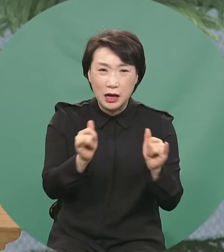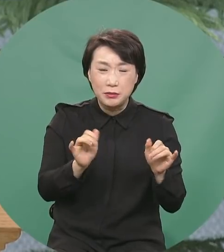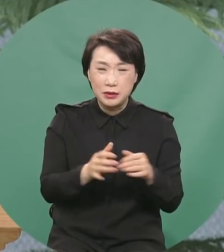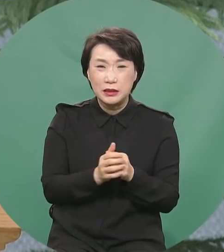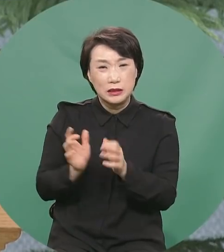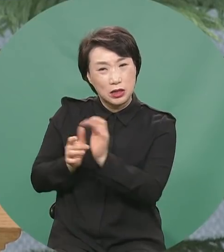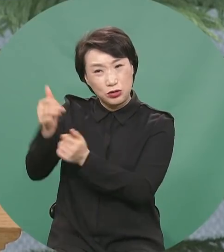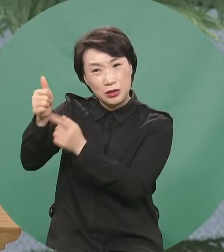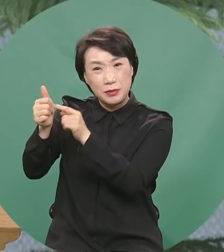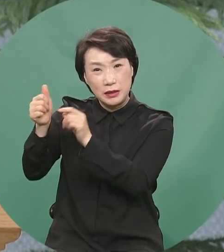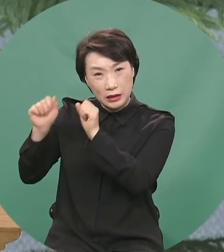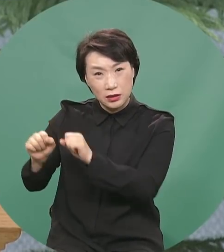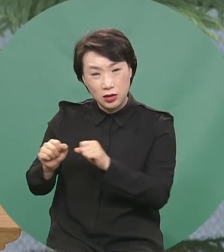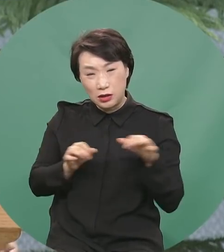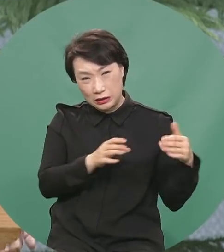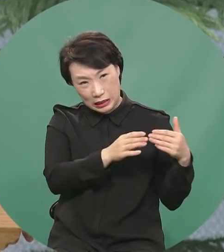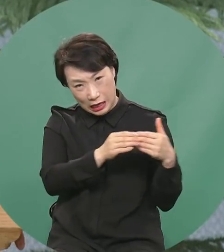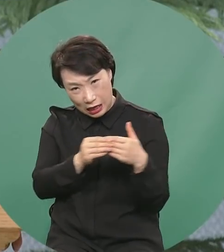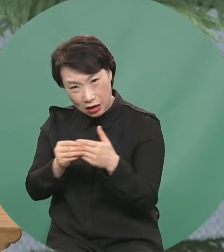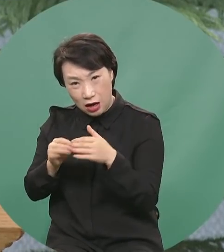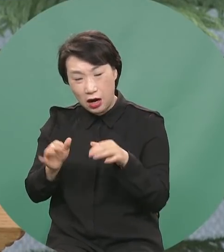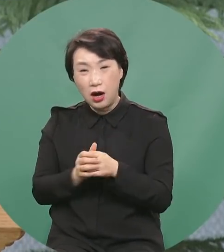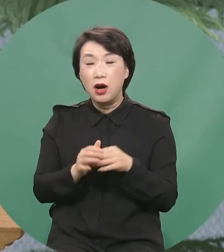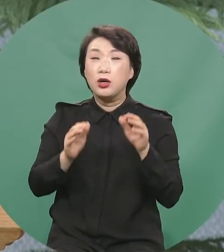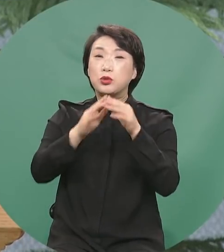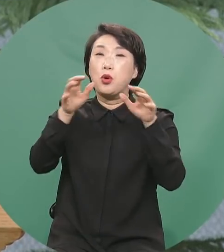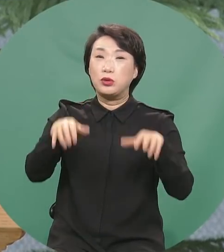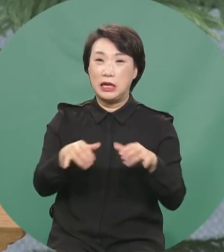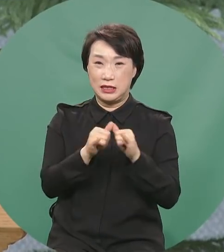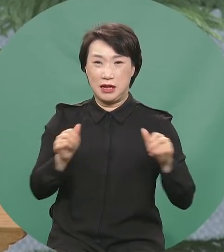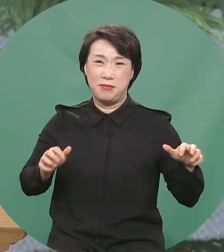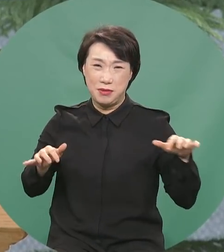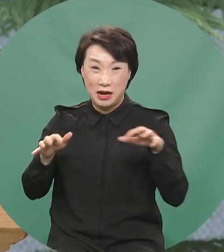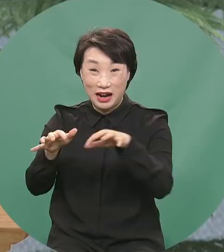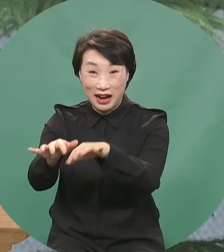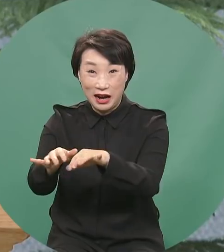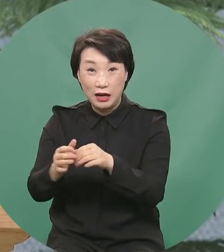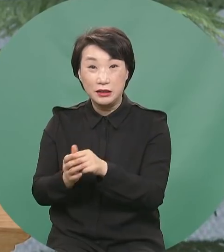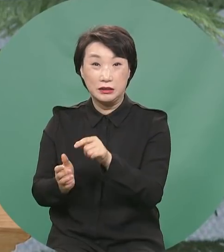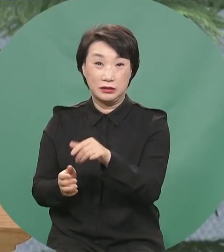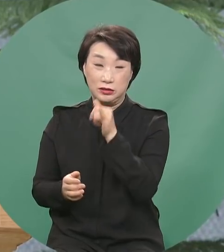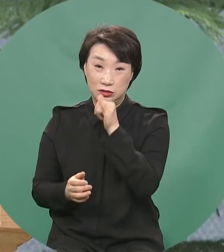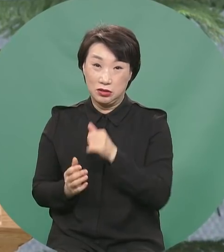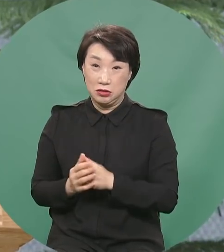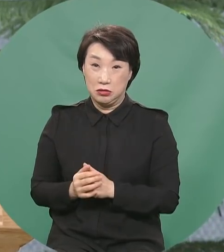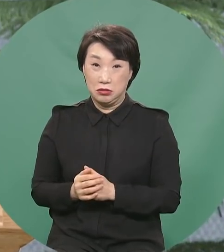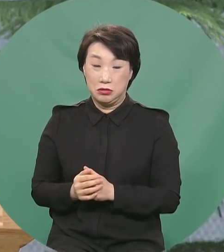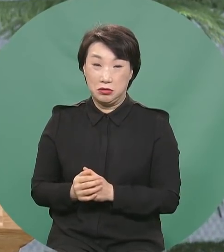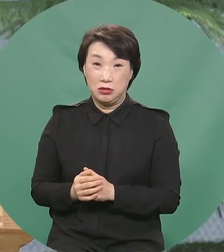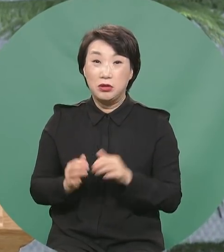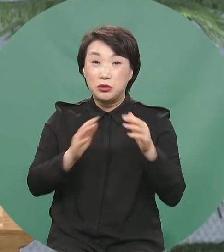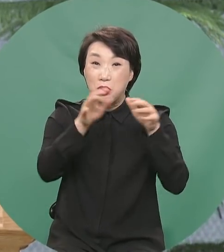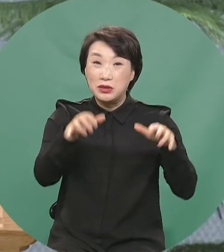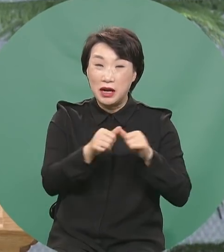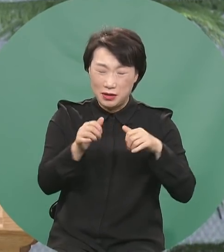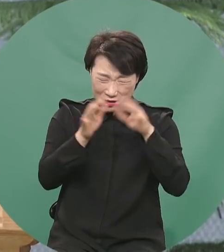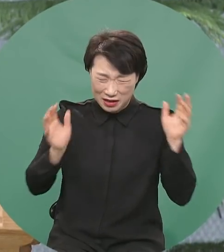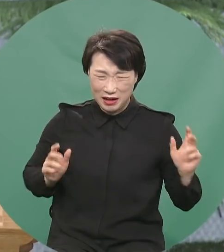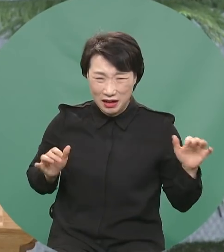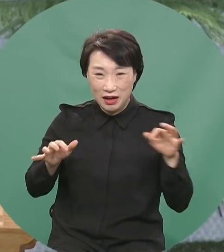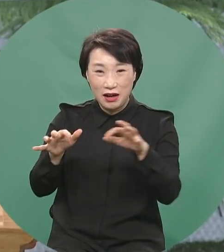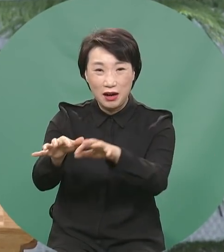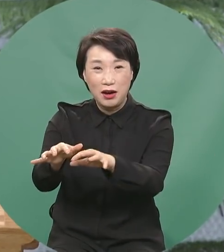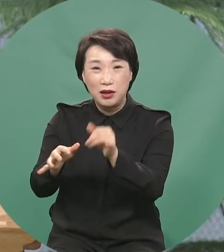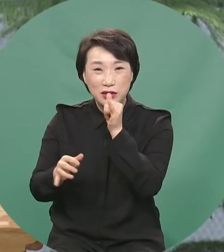자를 예수께 데리오니 온 동네가 문 앞에 모였더라. 온 동네가